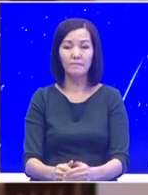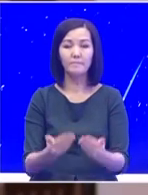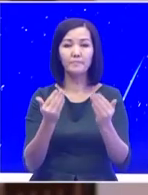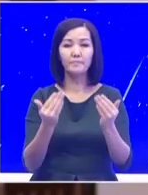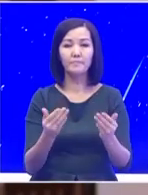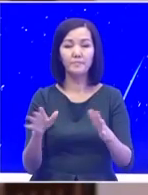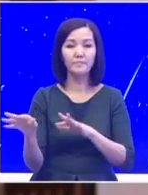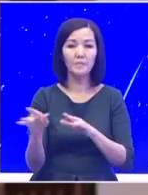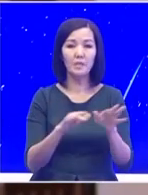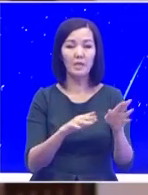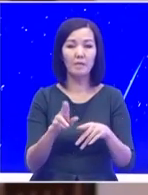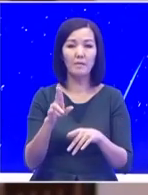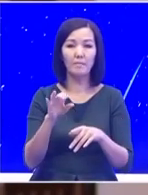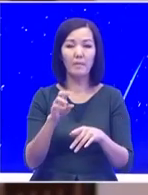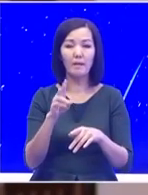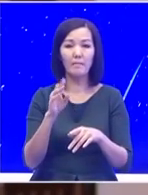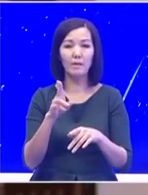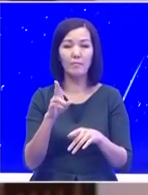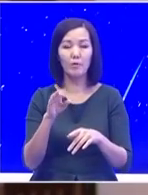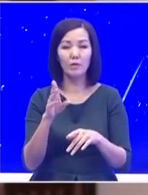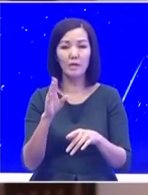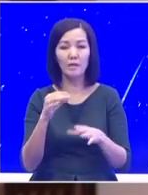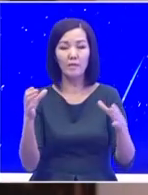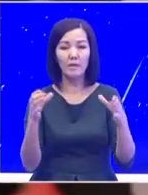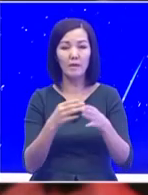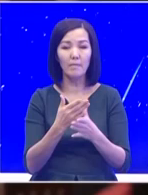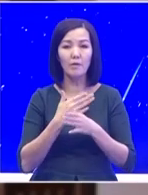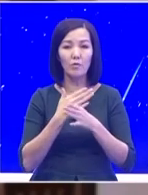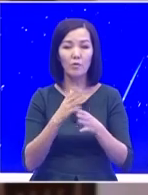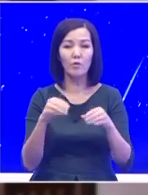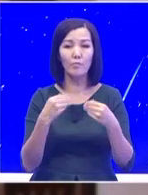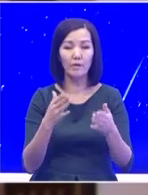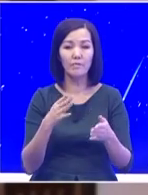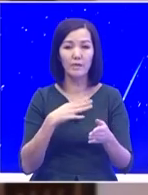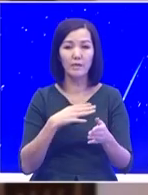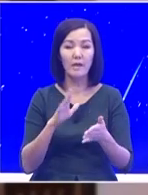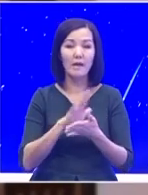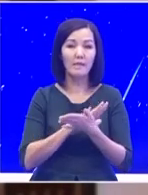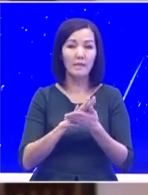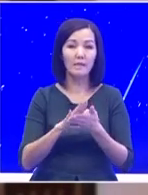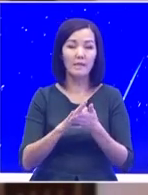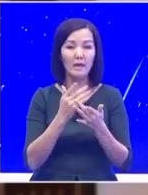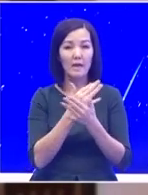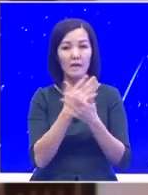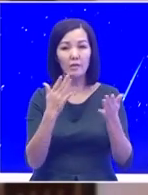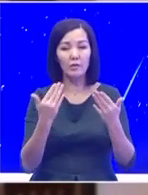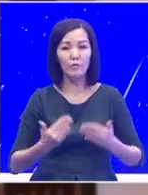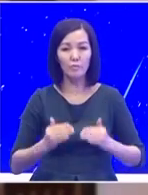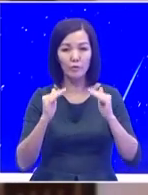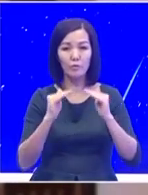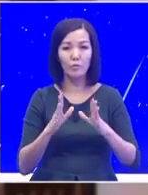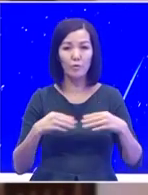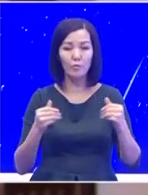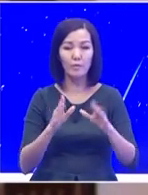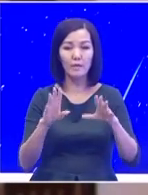Бүгінгі біздің шарамызға Palmolive және Procter & Gamble компаниялары қолдау көрсетті. Біз олардың гигиеналық өнімдерін тұрмысы төмен отбасыларға